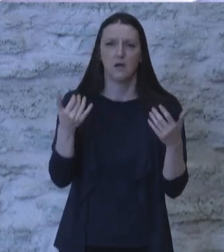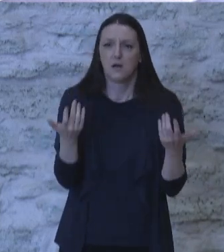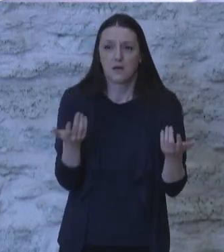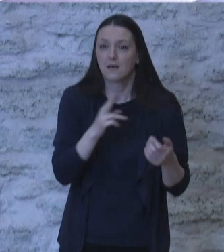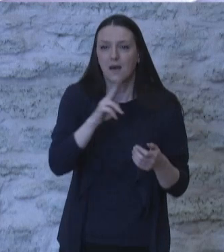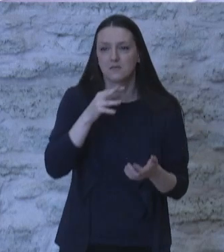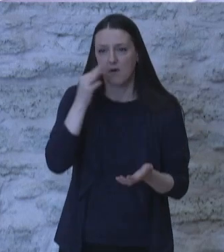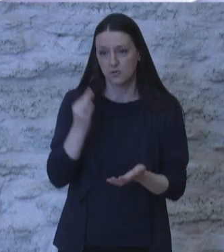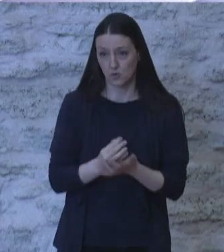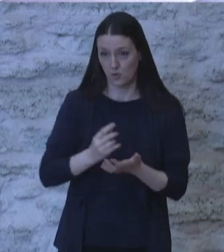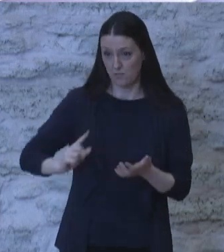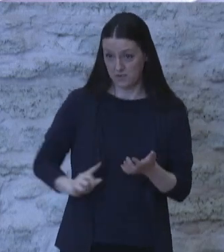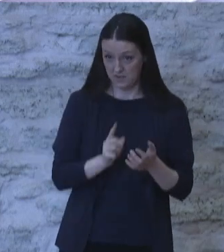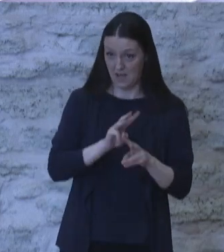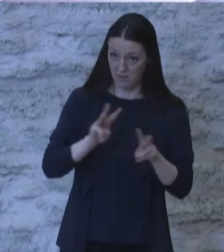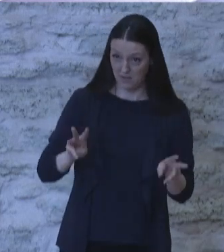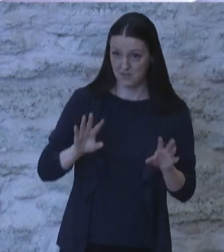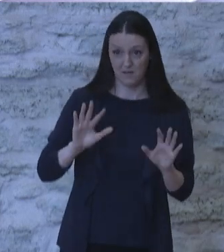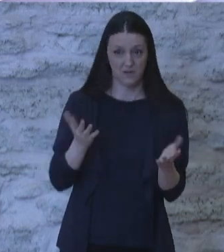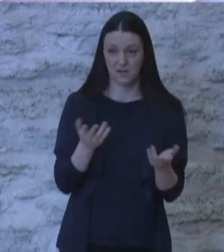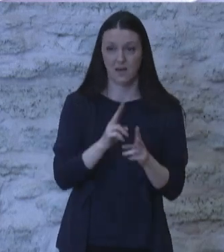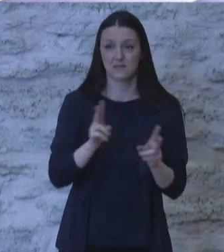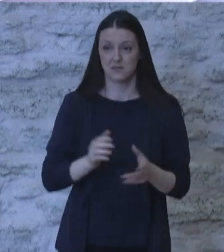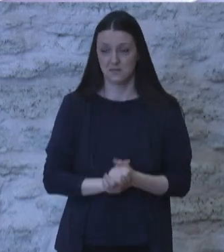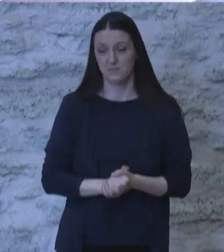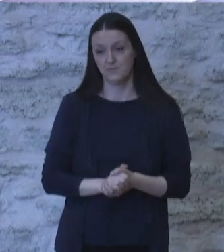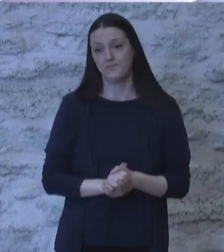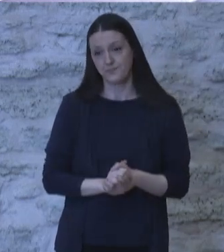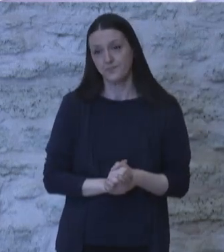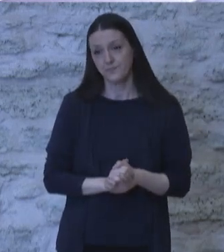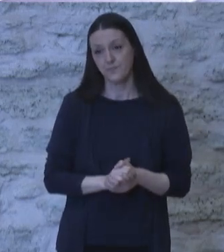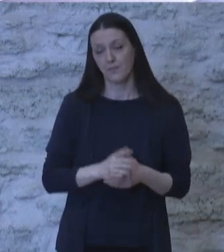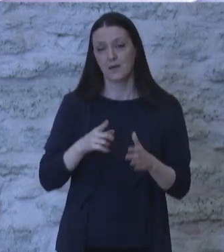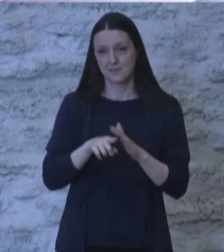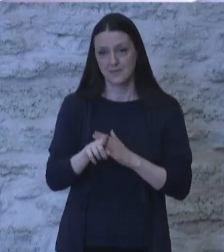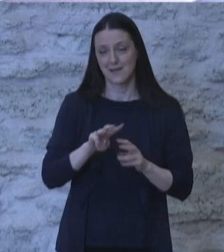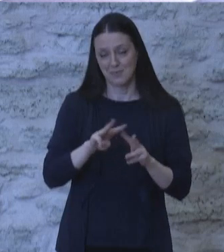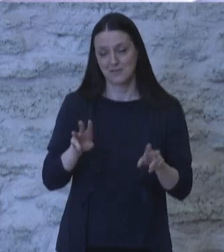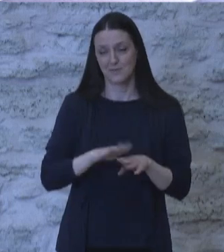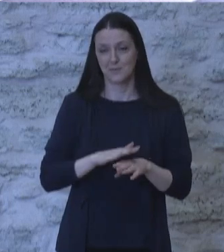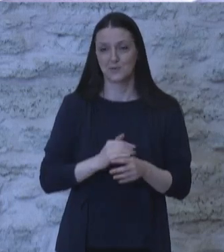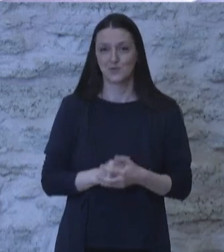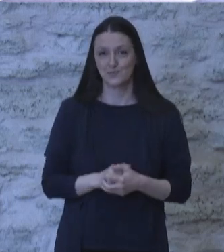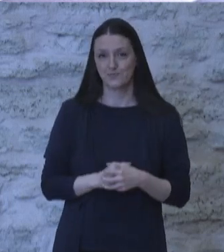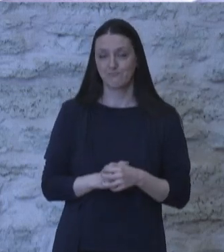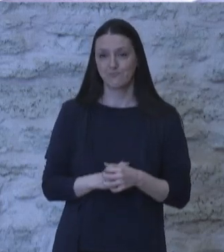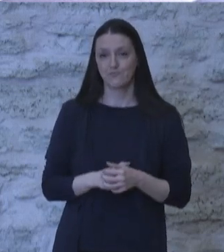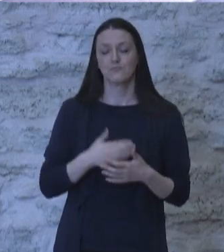sarnaselt iga teise inimesega väärinformatsiooni levitamise eest? Aitäh. Aitäh. No kõigepealt see